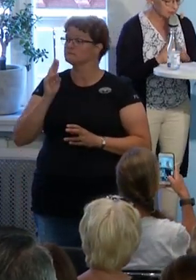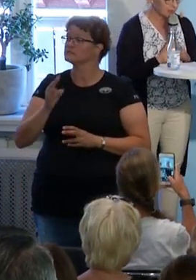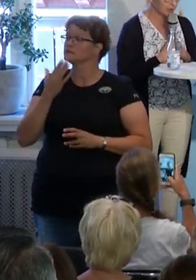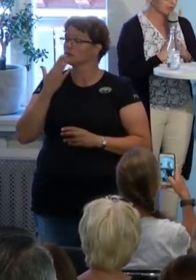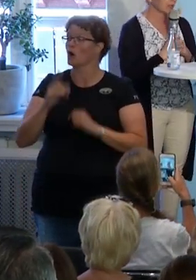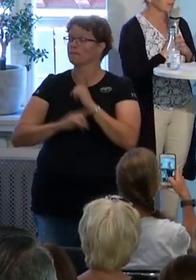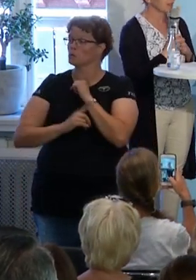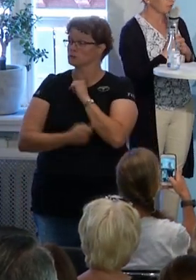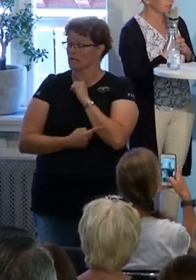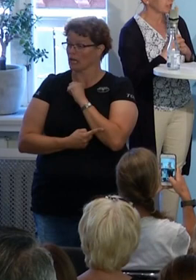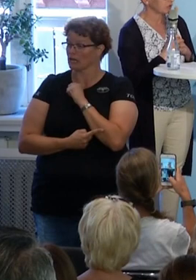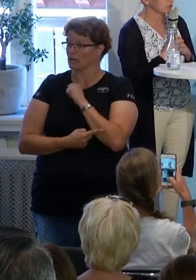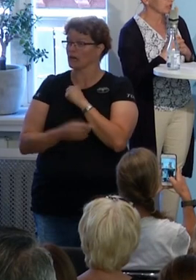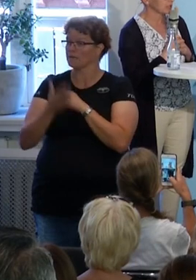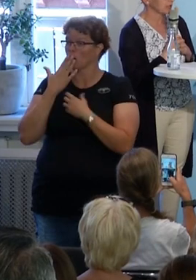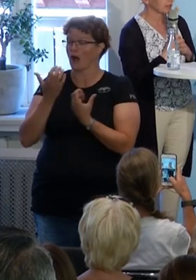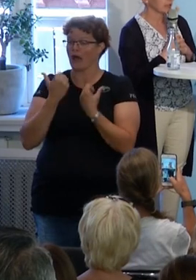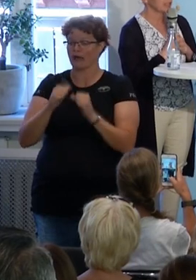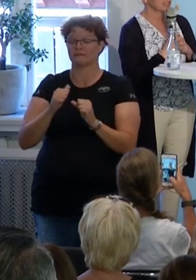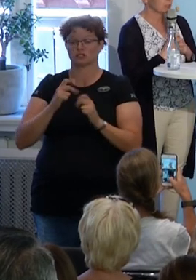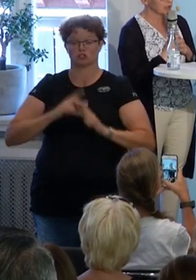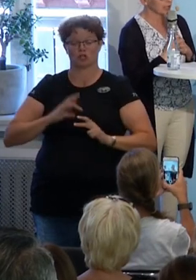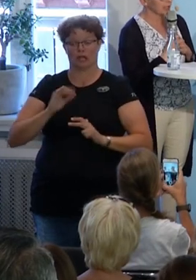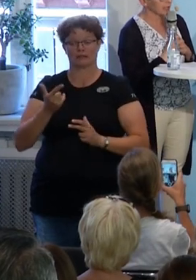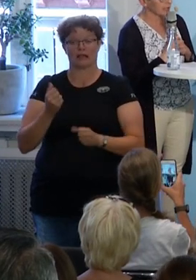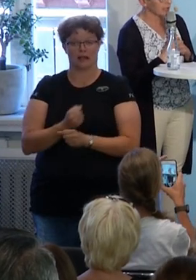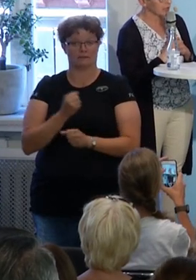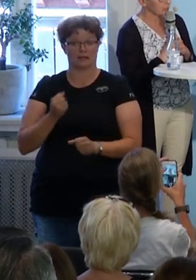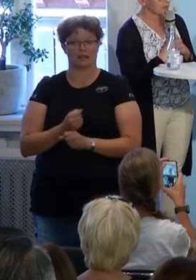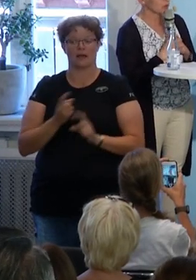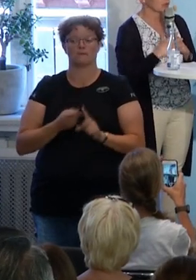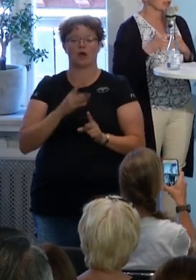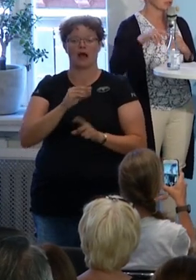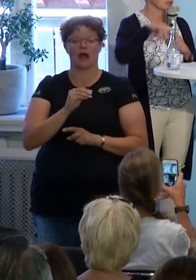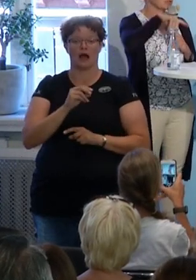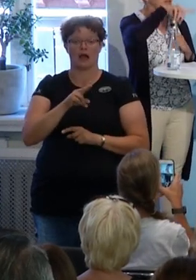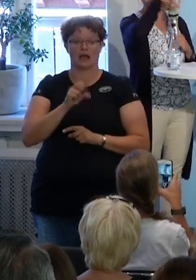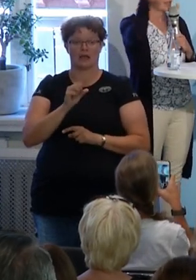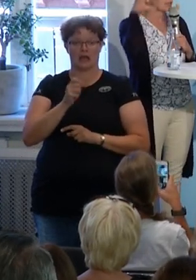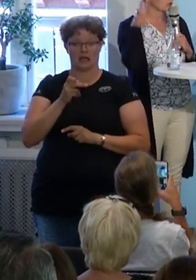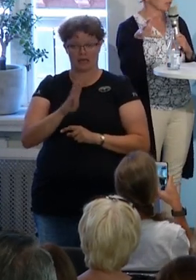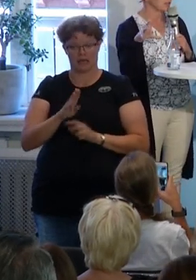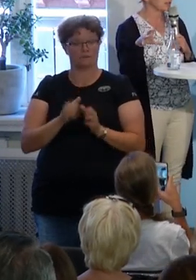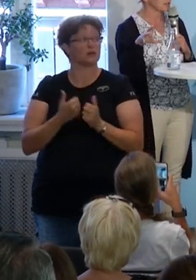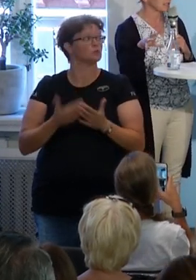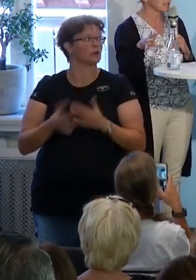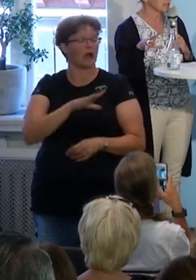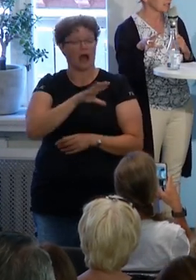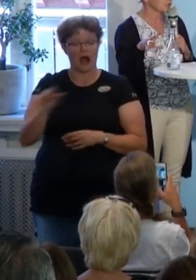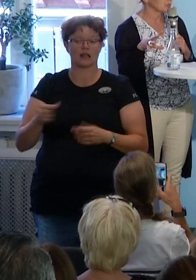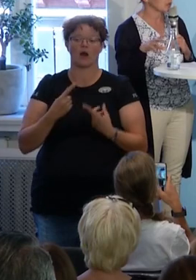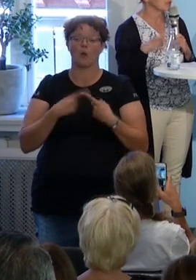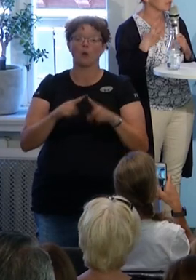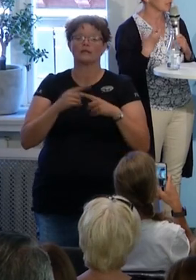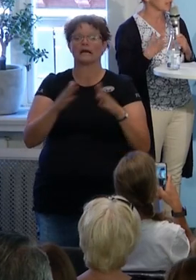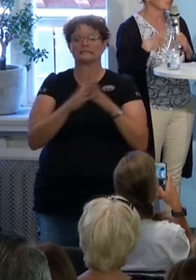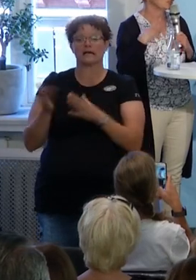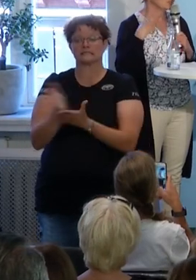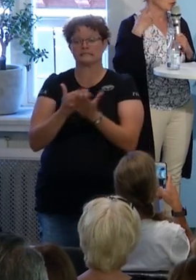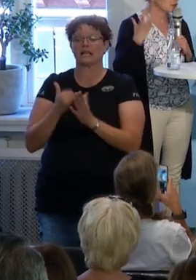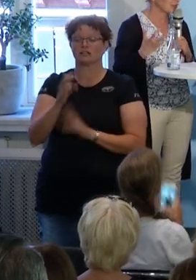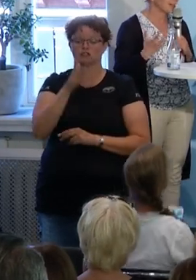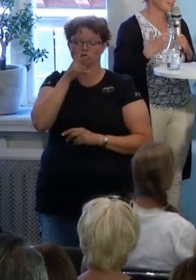modell för ett väldigt effektivt trygghetsarbete. Det börjar i Angered, men vi har gjort det här i alla våra 10 stadsdelar i Göteborg. Så det finns